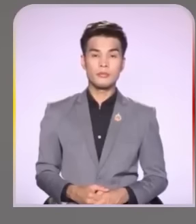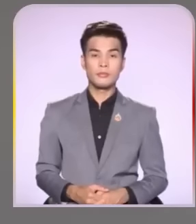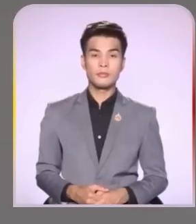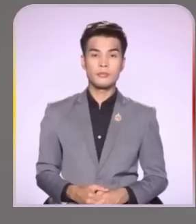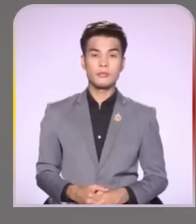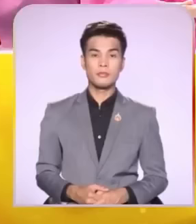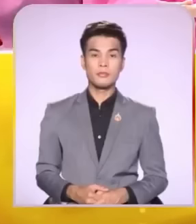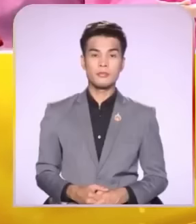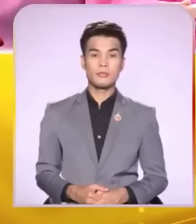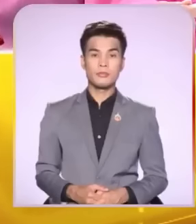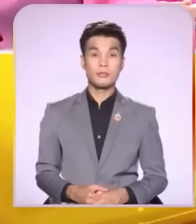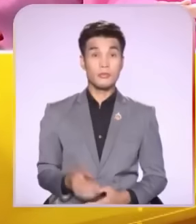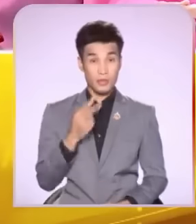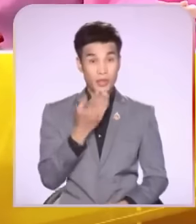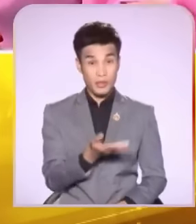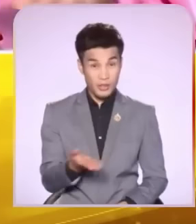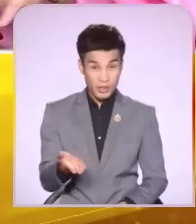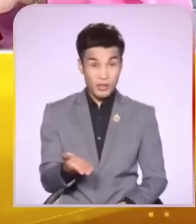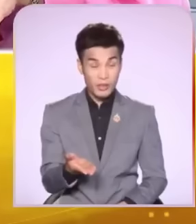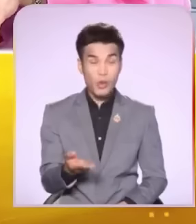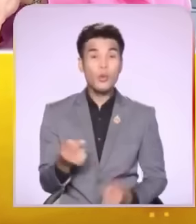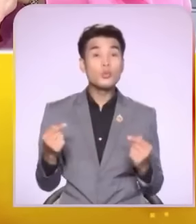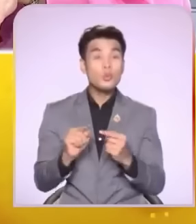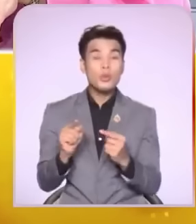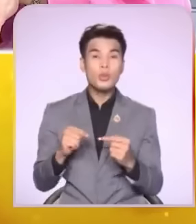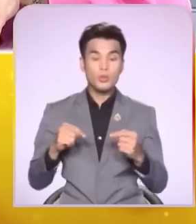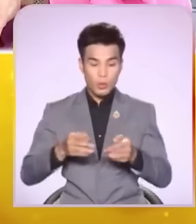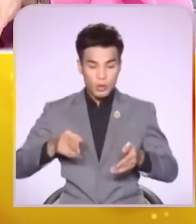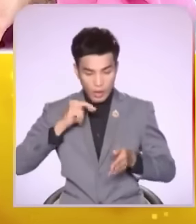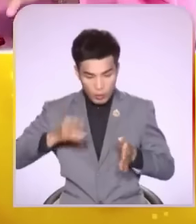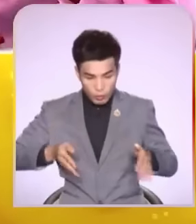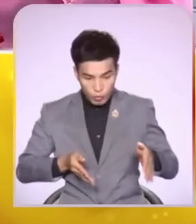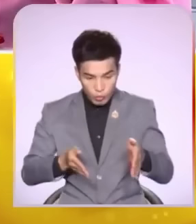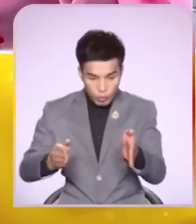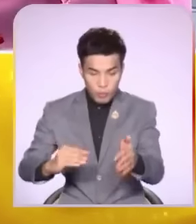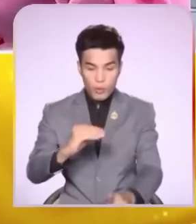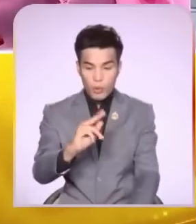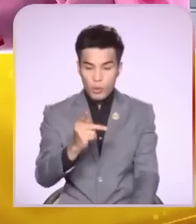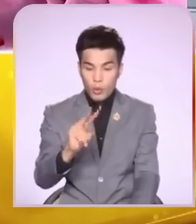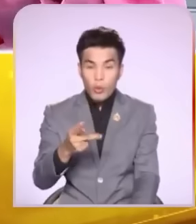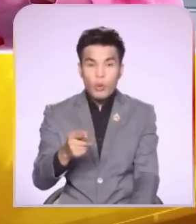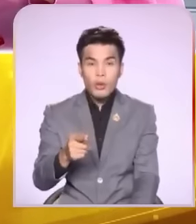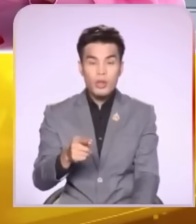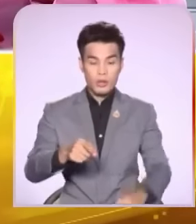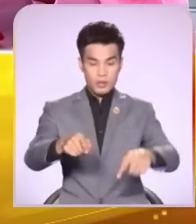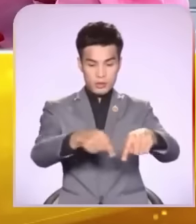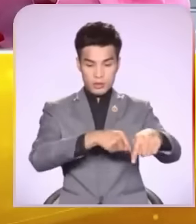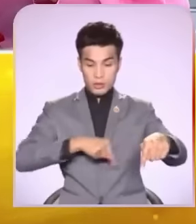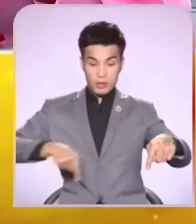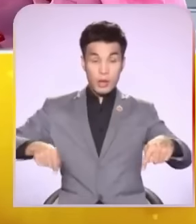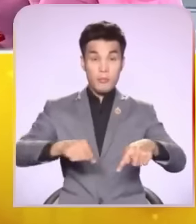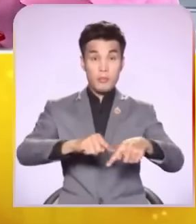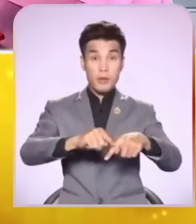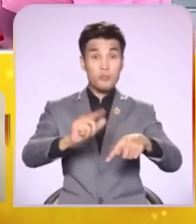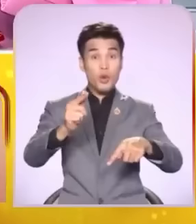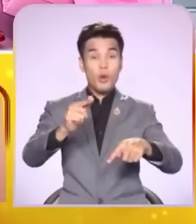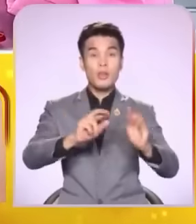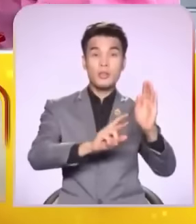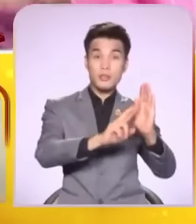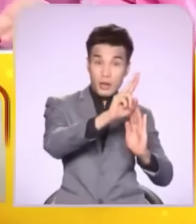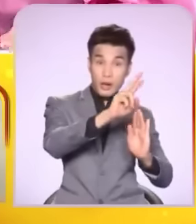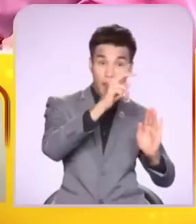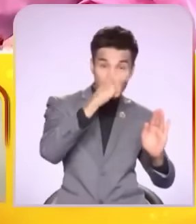เร็คุณผู้ชมคะจุดนี้เนี่ยเกิดขึ้นนะกลางลำน้ำโขงบริเวณสามเหลี่ยมทองคำนะคะแล้วก็จะเห็นว่ามี